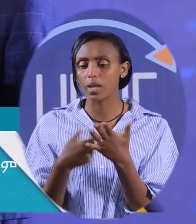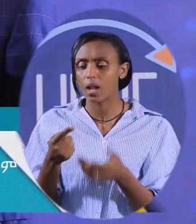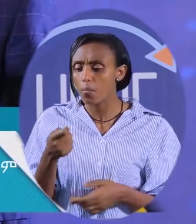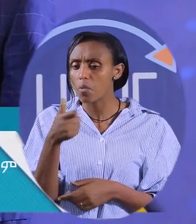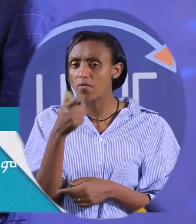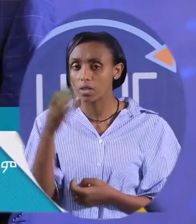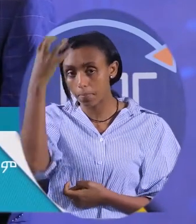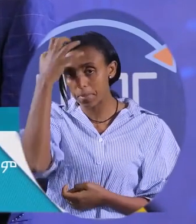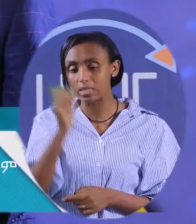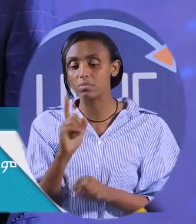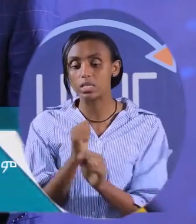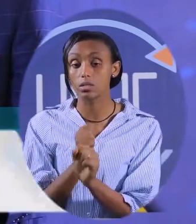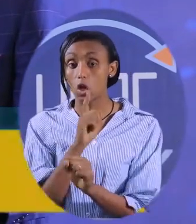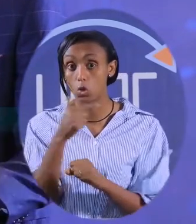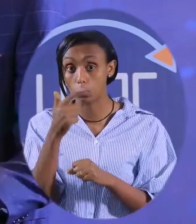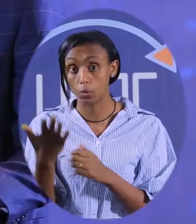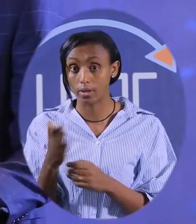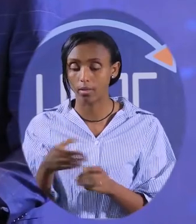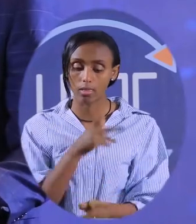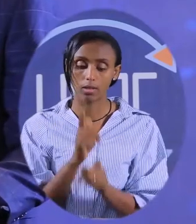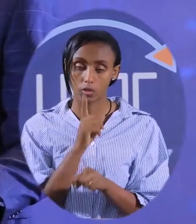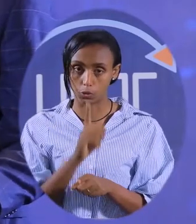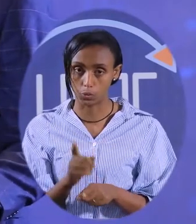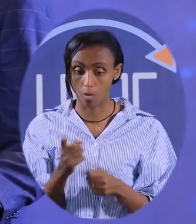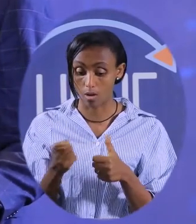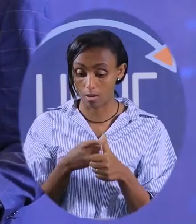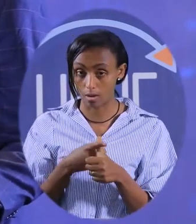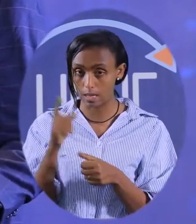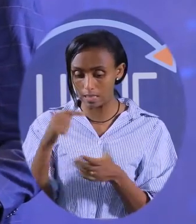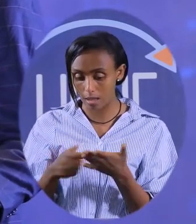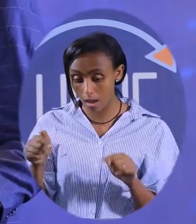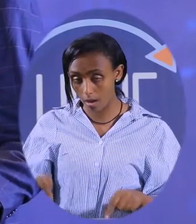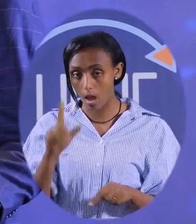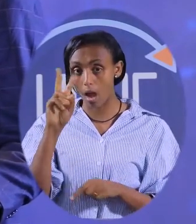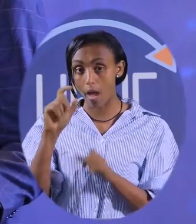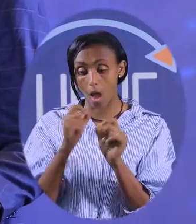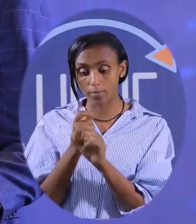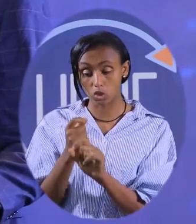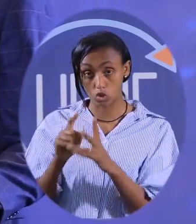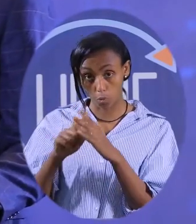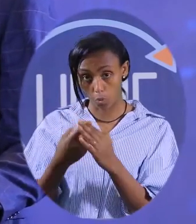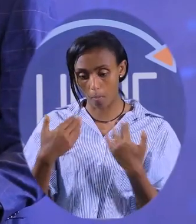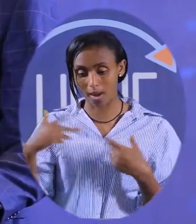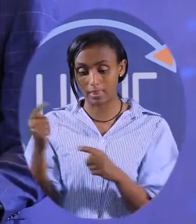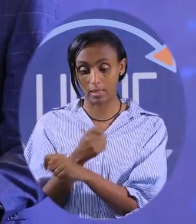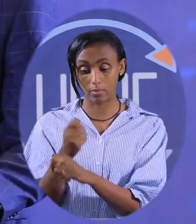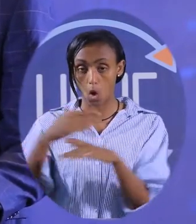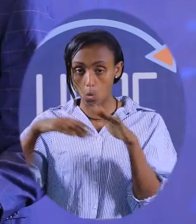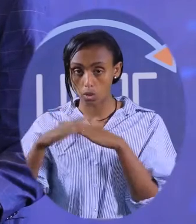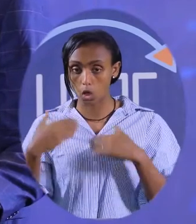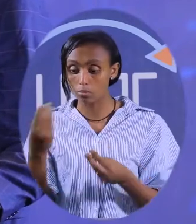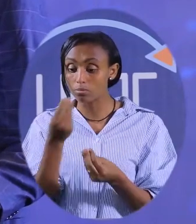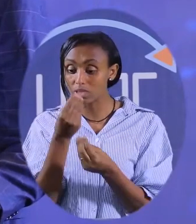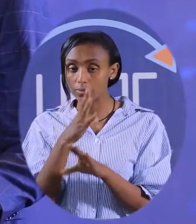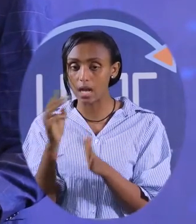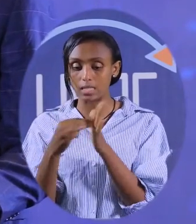ለማፋጠን መንግስት ምን እየሰራ ነው የሚለውን ማየቱ ተገቢ ነው። አንደኛ ከዛሬ 20 ዓመት ጀምሮ በነበረን ትግበራ ውስጥ የምግብና ሥርዓተ